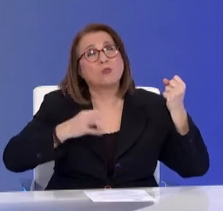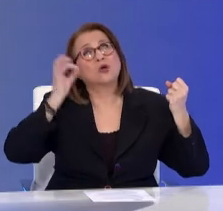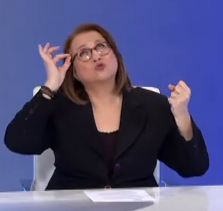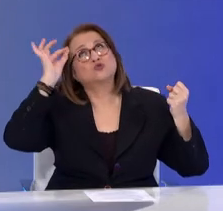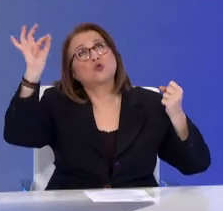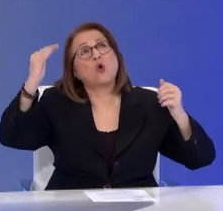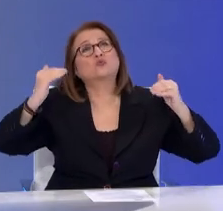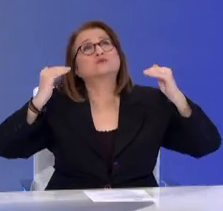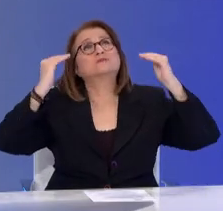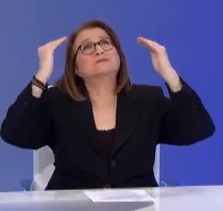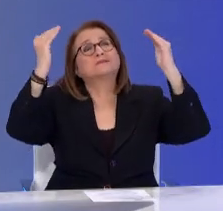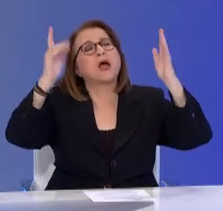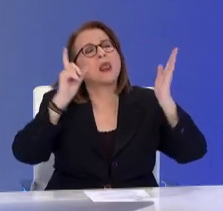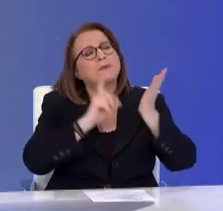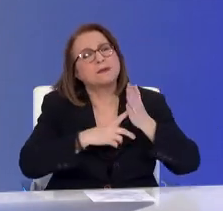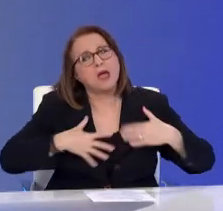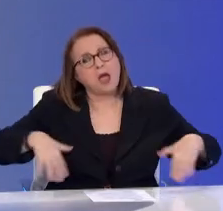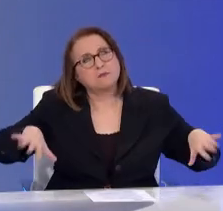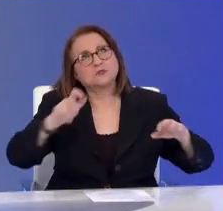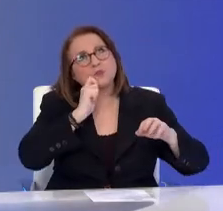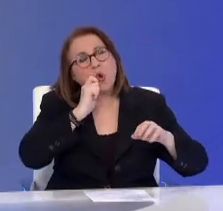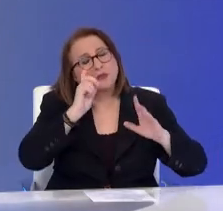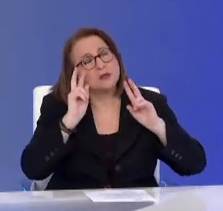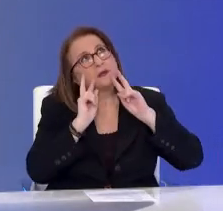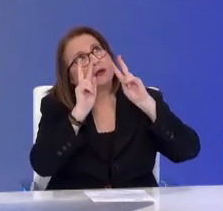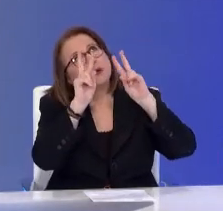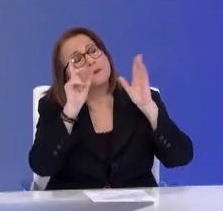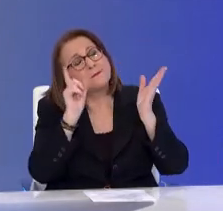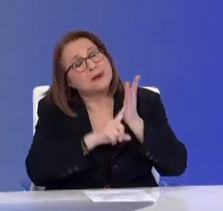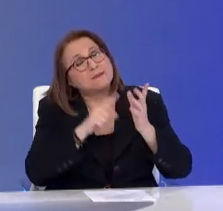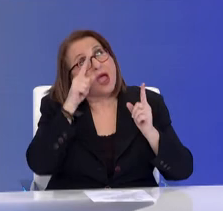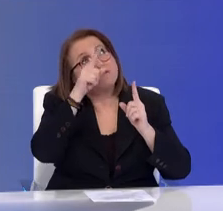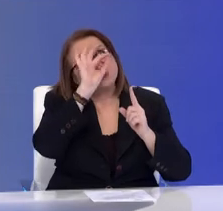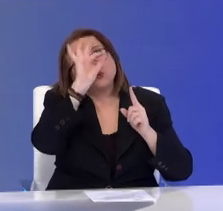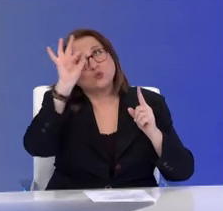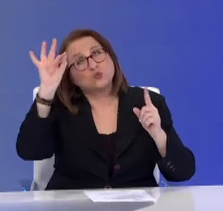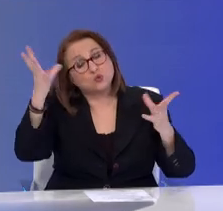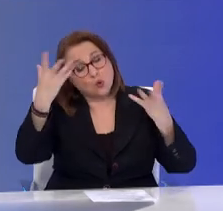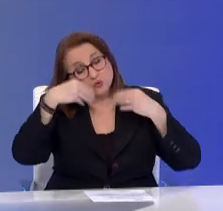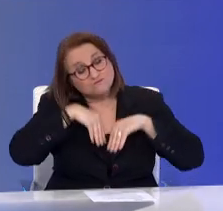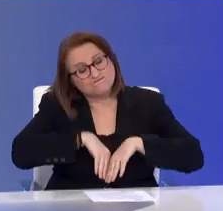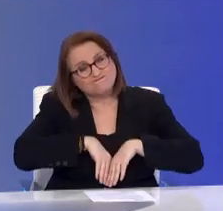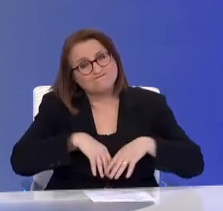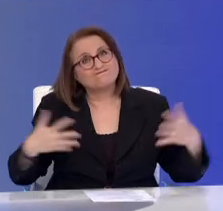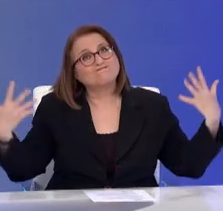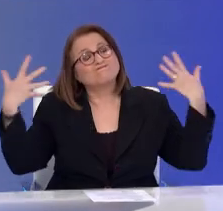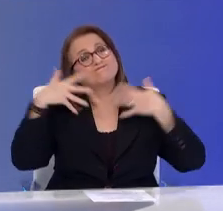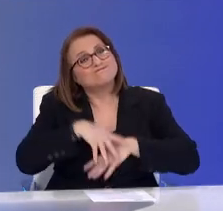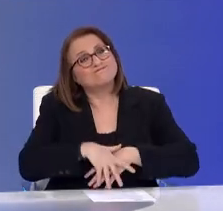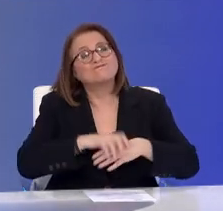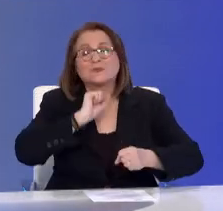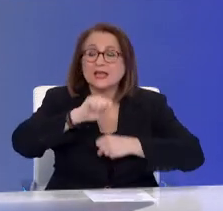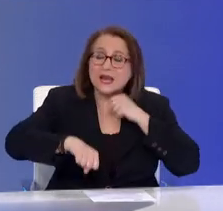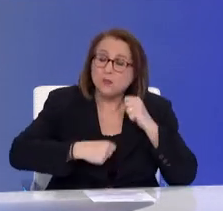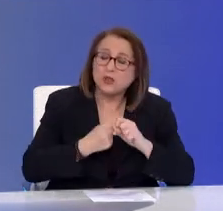πολιτικούς που να τους αγκαλιάζουν, να τους ενστερνίζονται, και πιστεύω ότι ο Πρωθυπουργός είναι